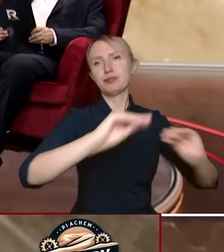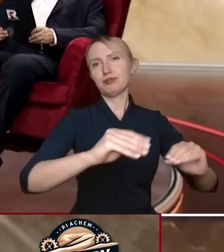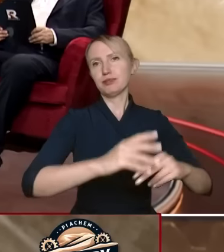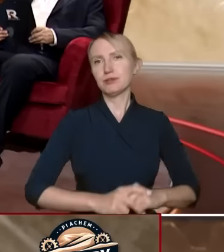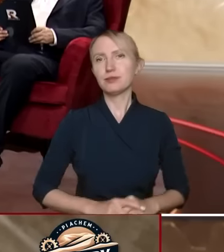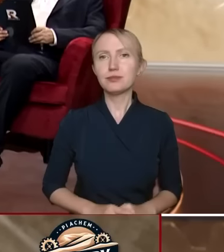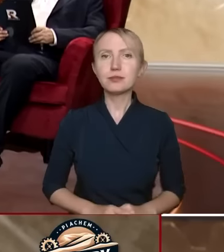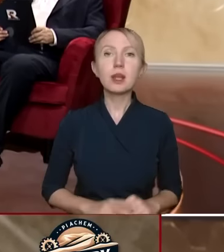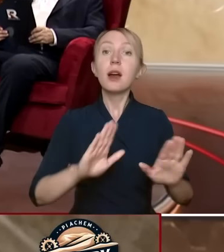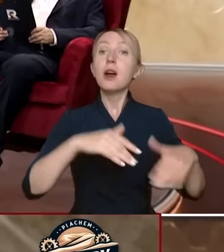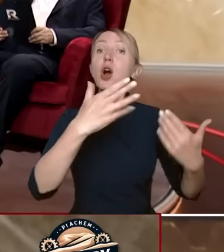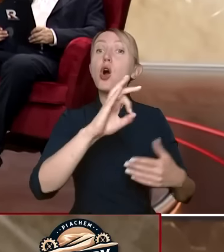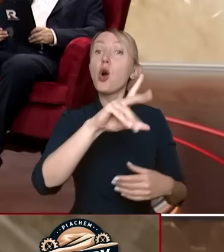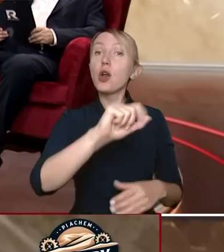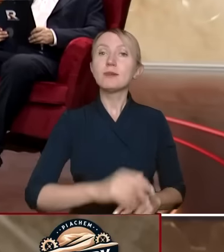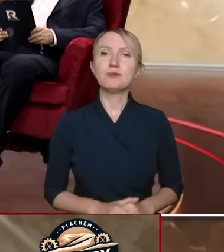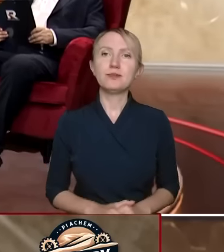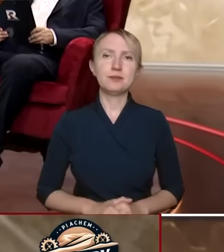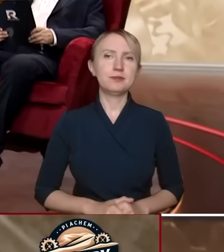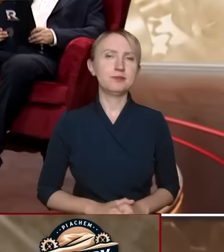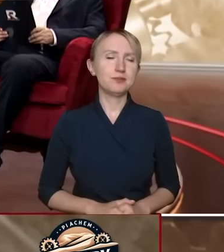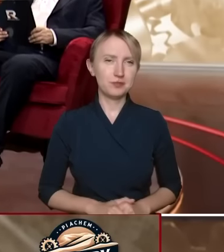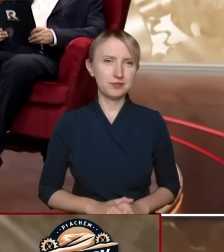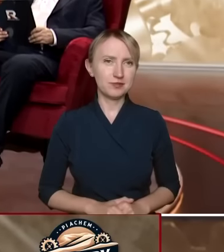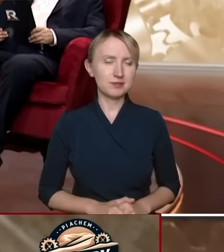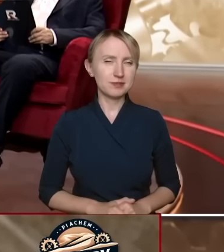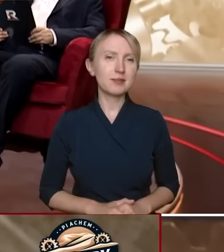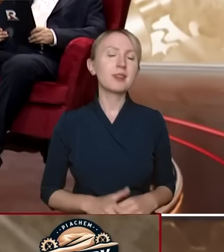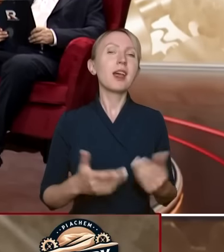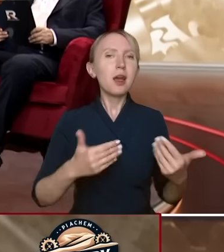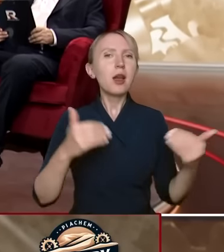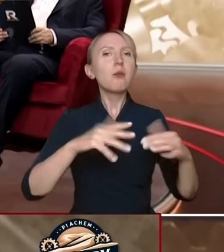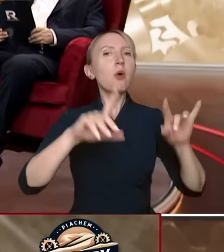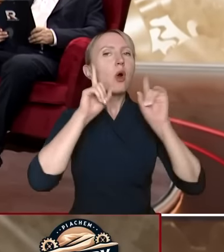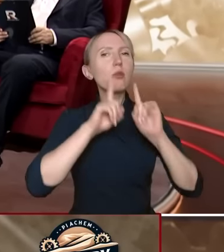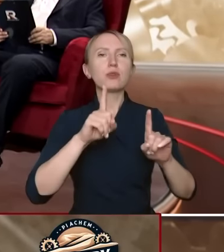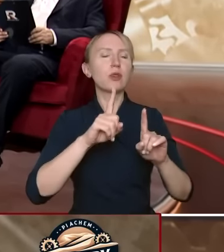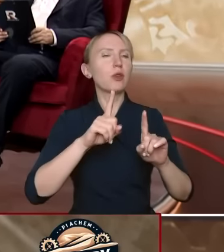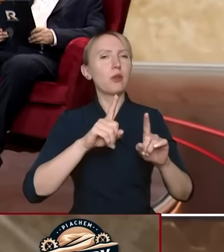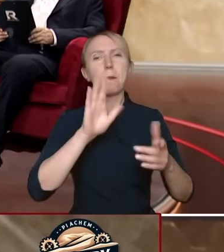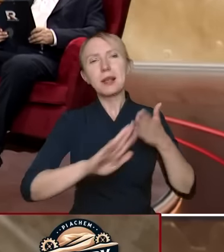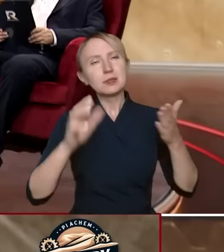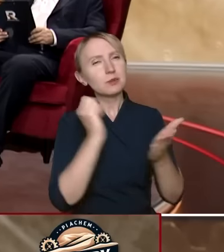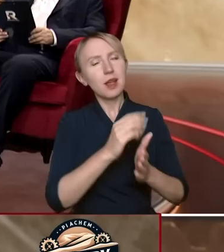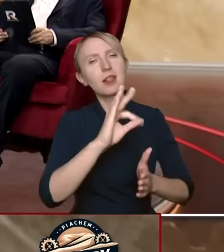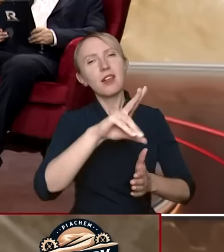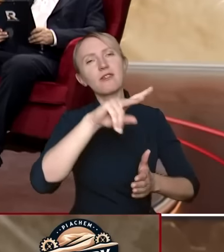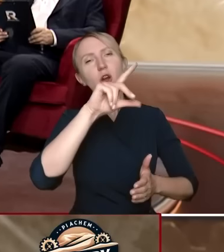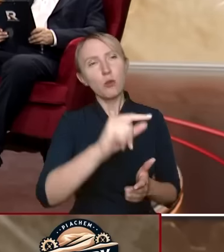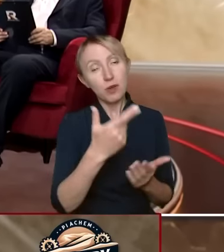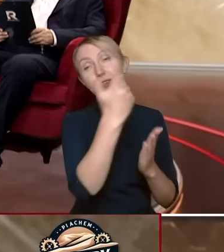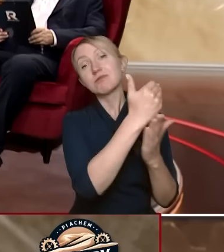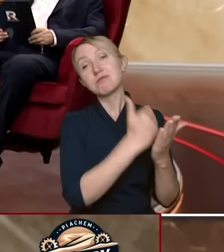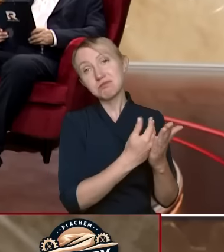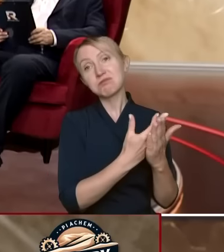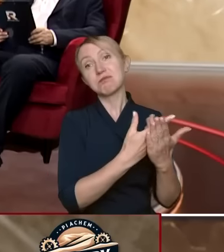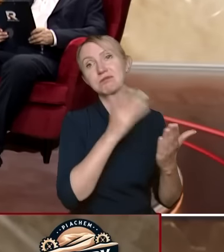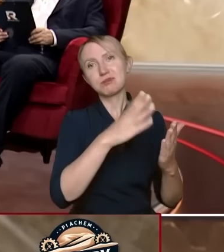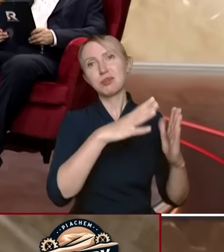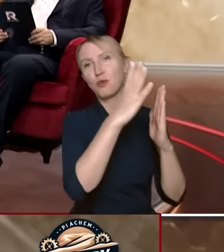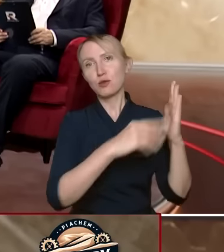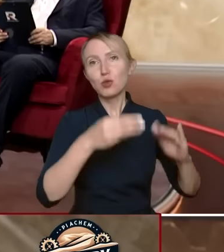Może głos Oli w tej chwili? Może faktycznie nielegalna TVP przyjmie te standardy i